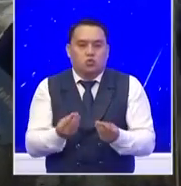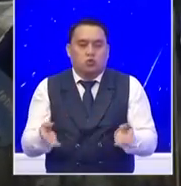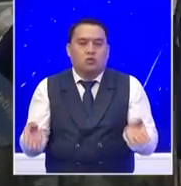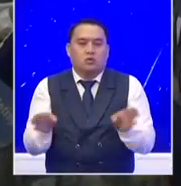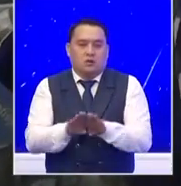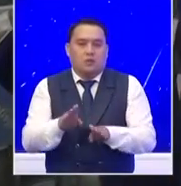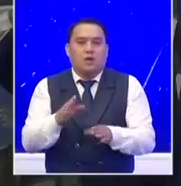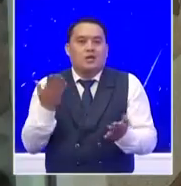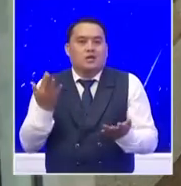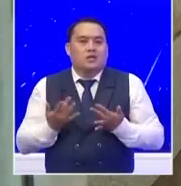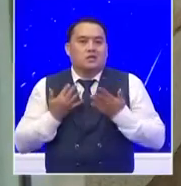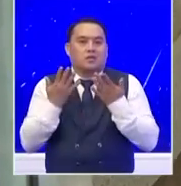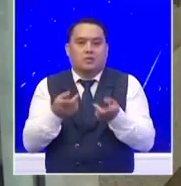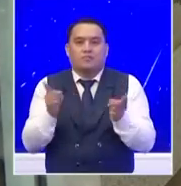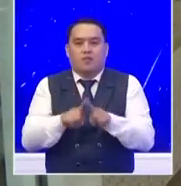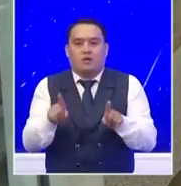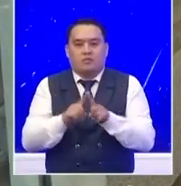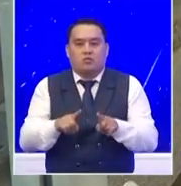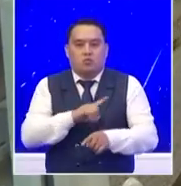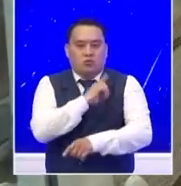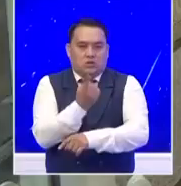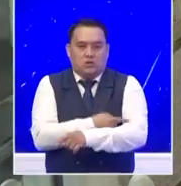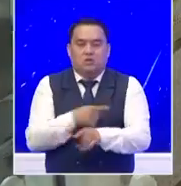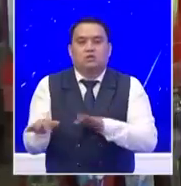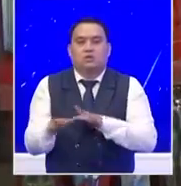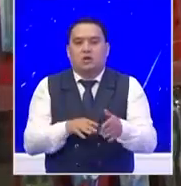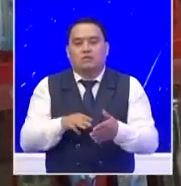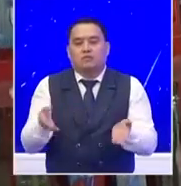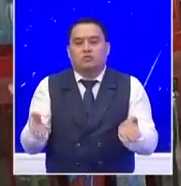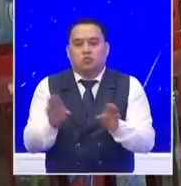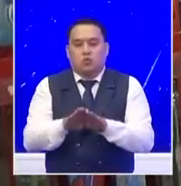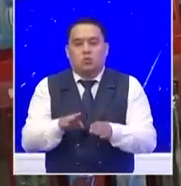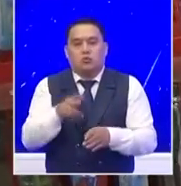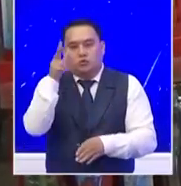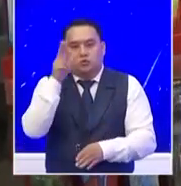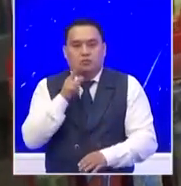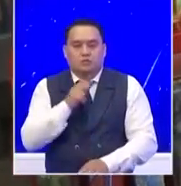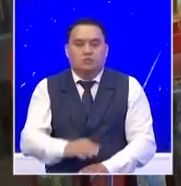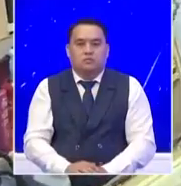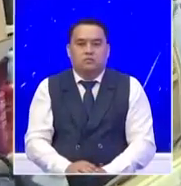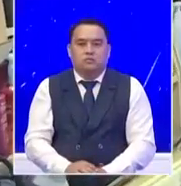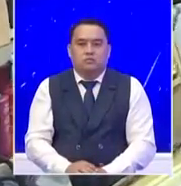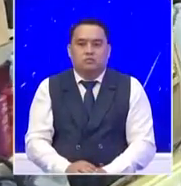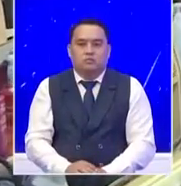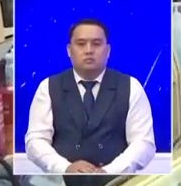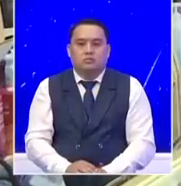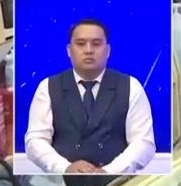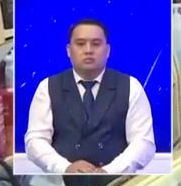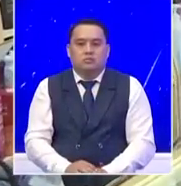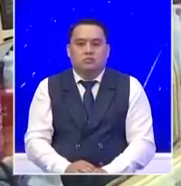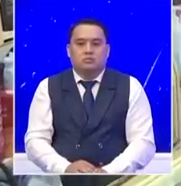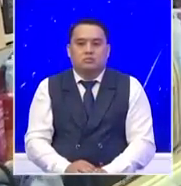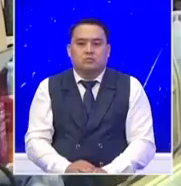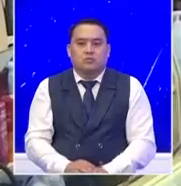Бұл талаптар орындалмаған жағдайда ары қарай күшейтілген шара қолданамыз дейді арнайы мониторинг топ. Так, мына отделдар